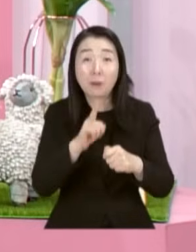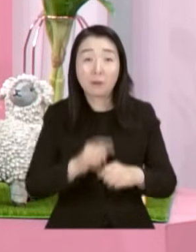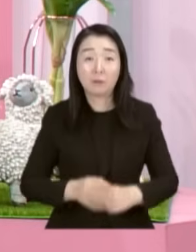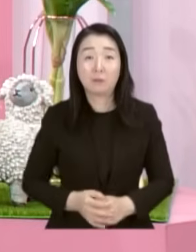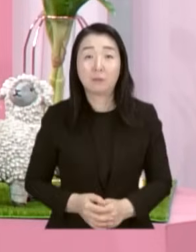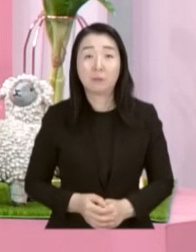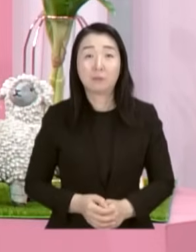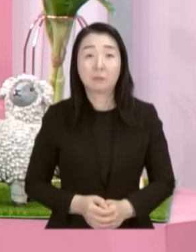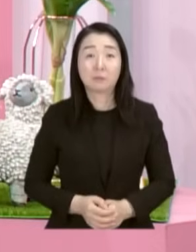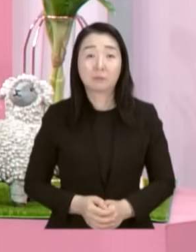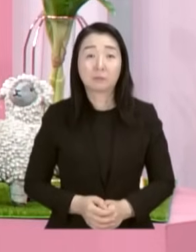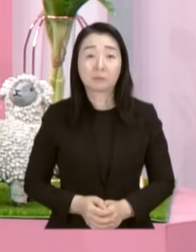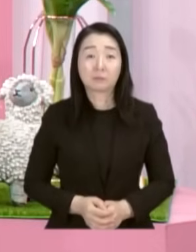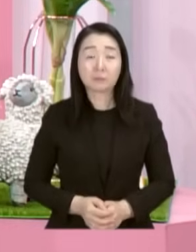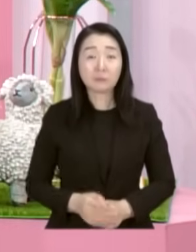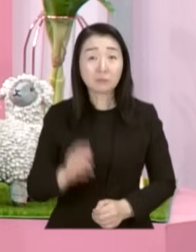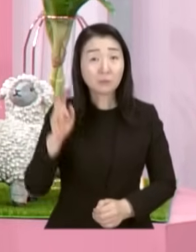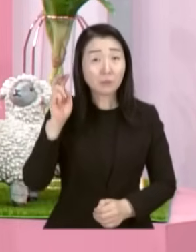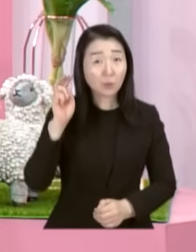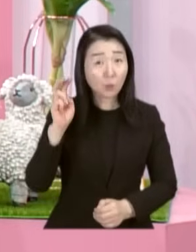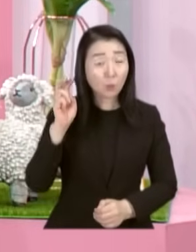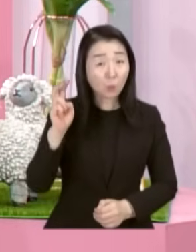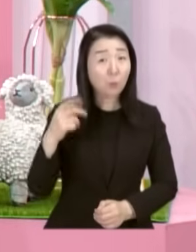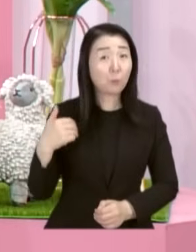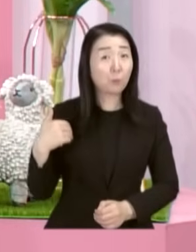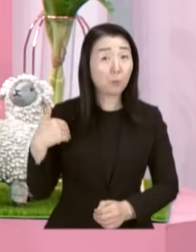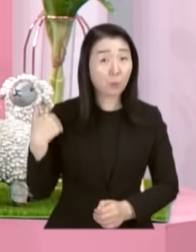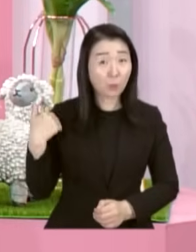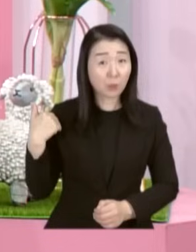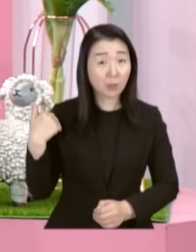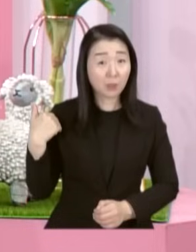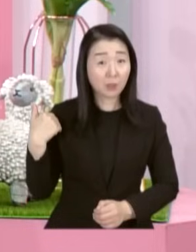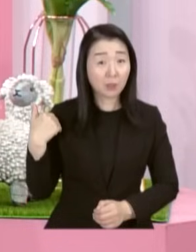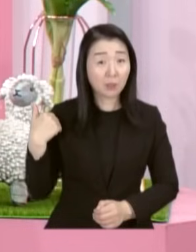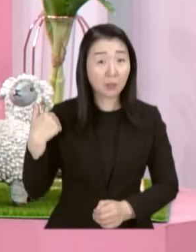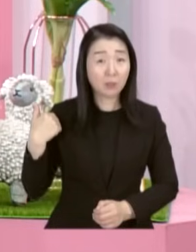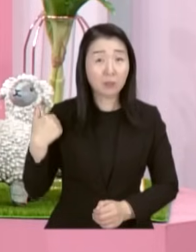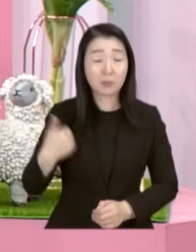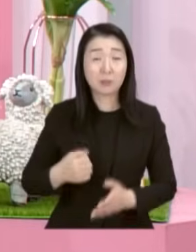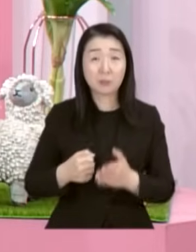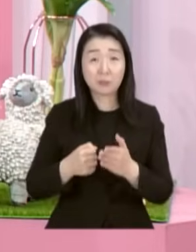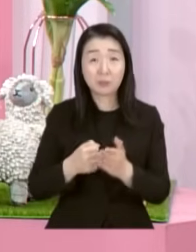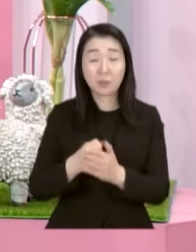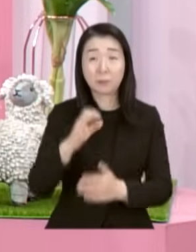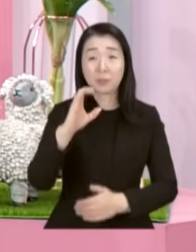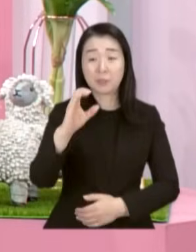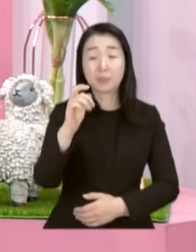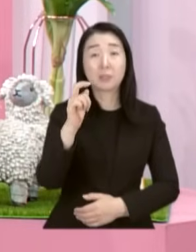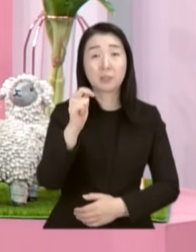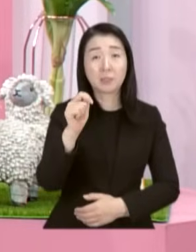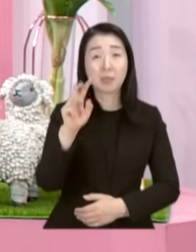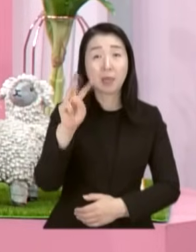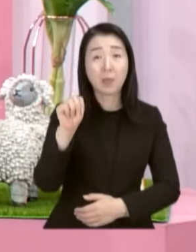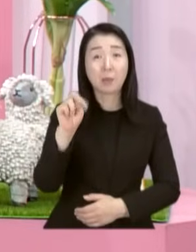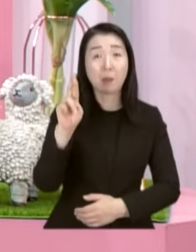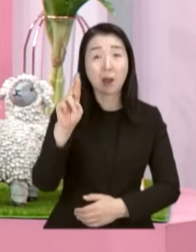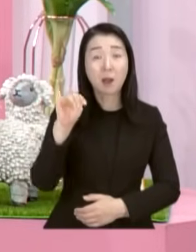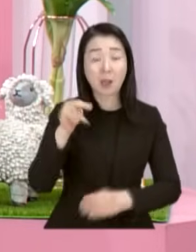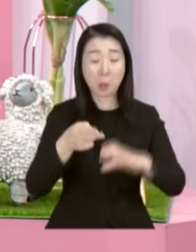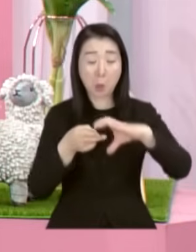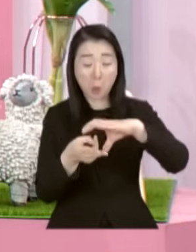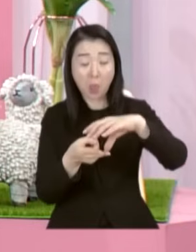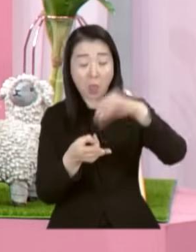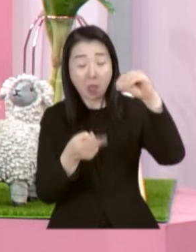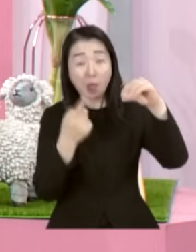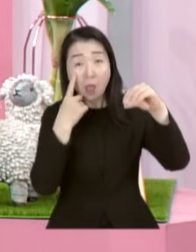꺼내죠 그러더라고요. 근데 혹시 모르니까 일단 CT 촬영과 뭐 MRI